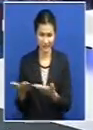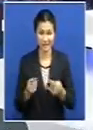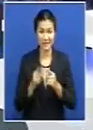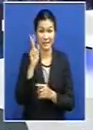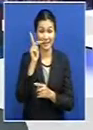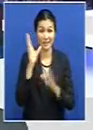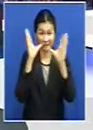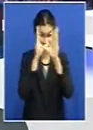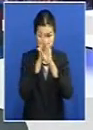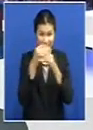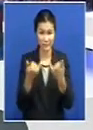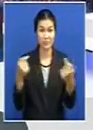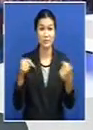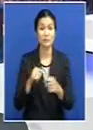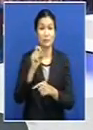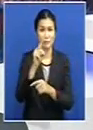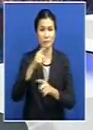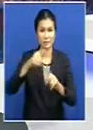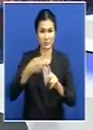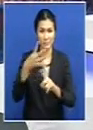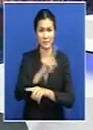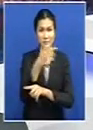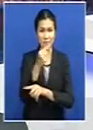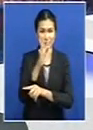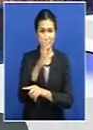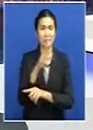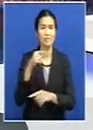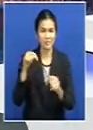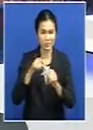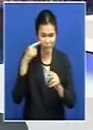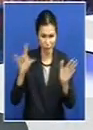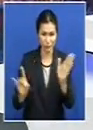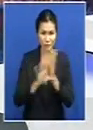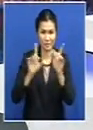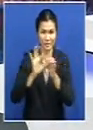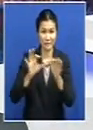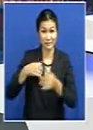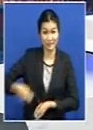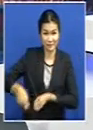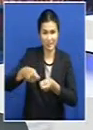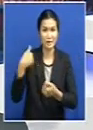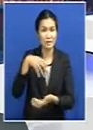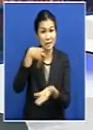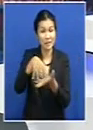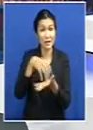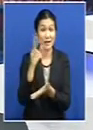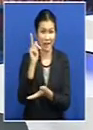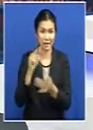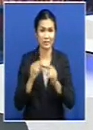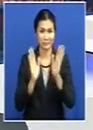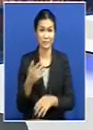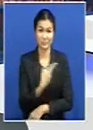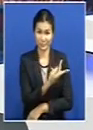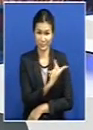ขวคะันนีุ้ที่เายวันสุด้ายการเลสงกรานตแล้วค่ำนี้มาติดตามขวสับคุา